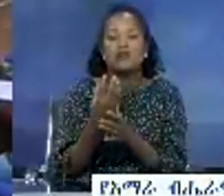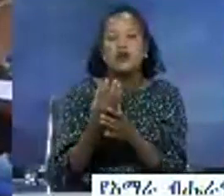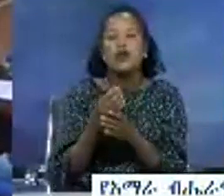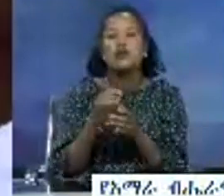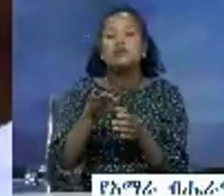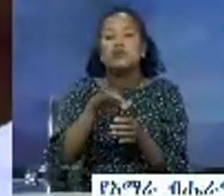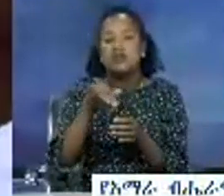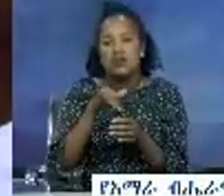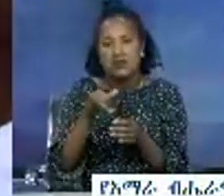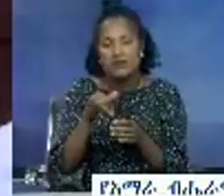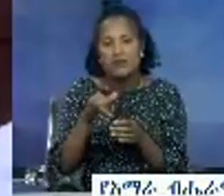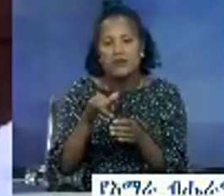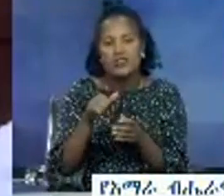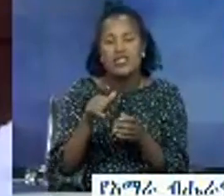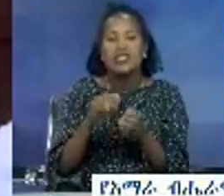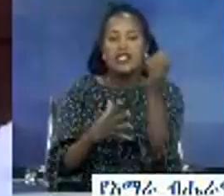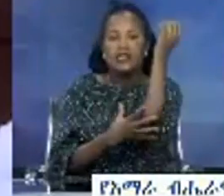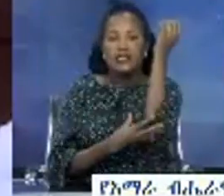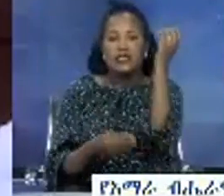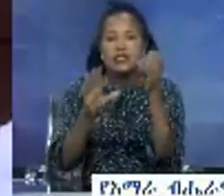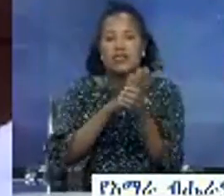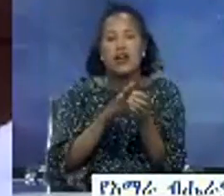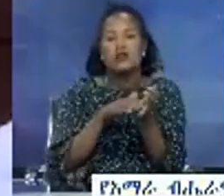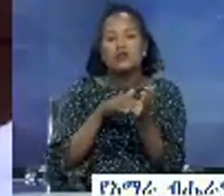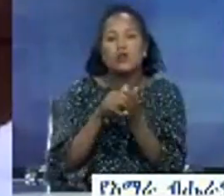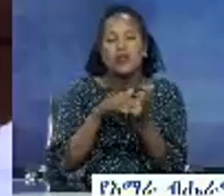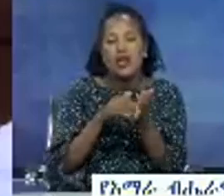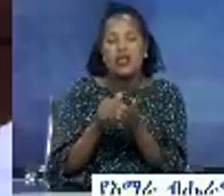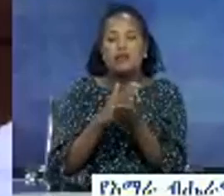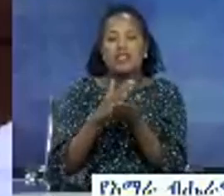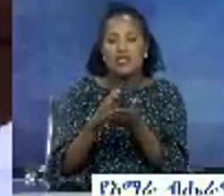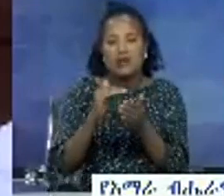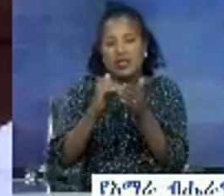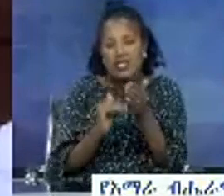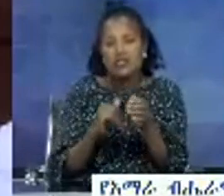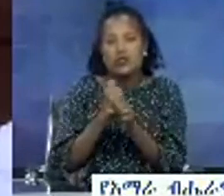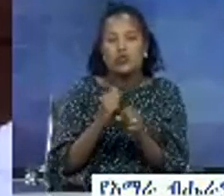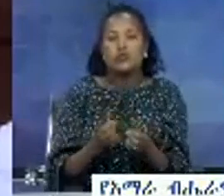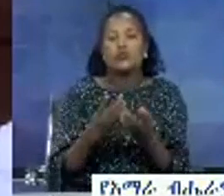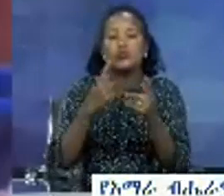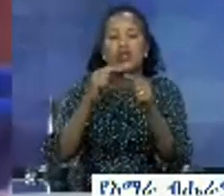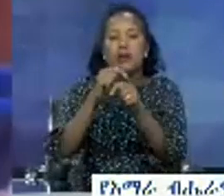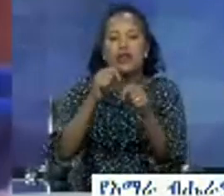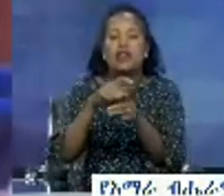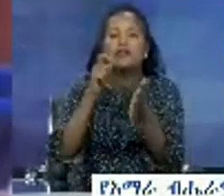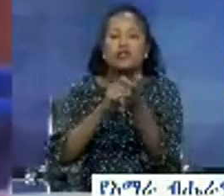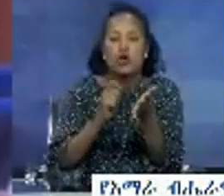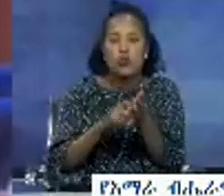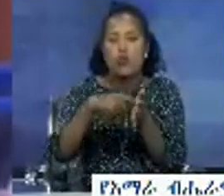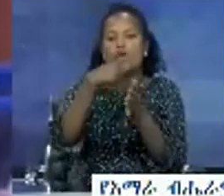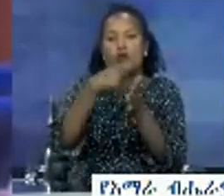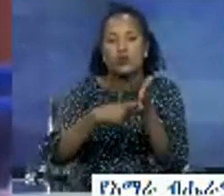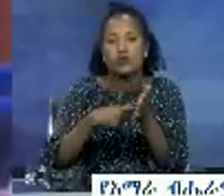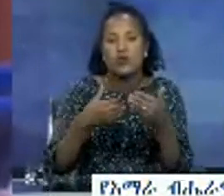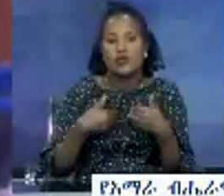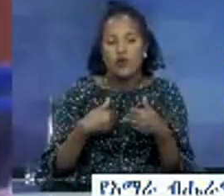ወዘተ ድህነትንና ጉስቁልናን ለመቀነስ የተሰሩ አያሌ ተግባራትና የተመዘገቡ ውጤቶች